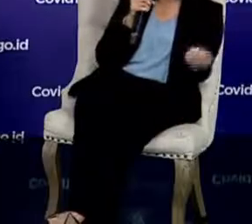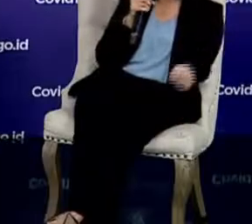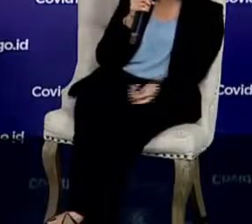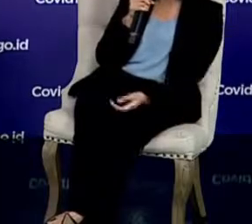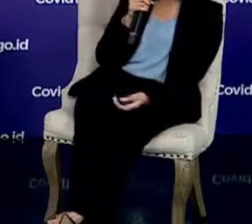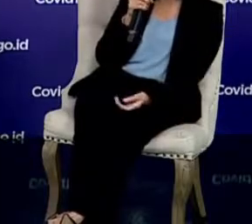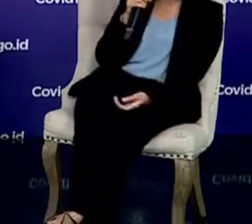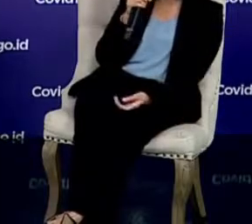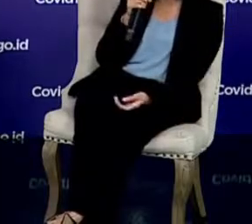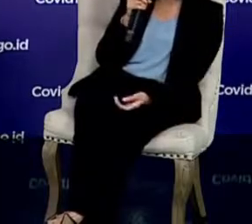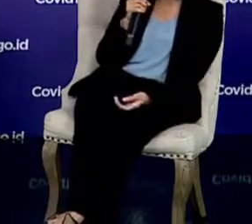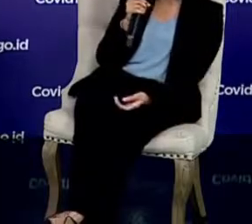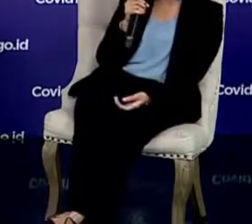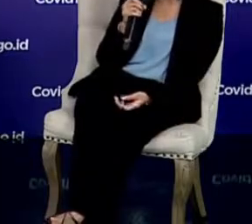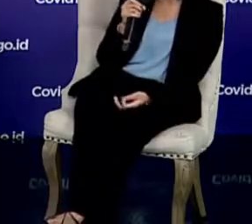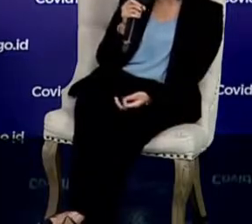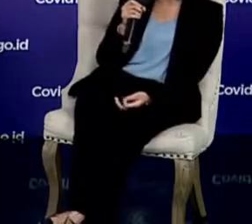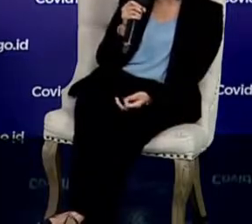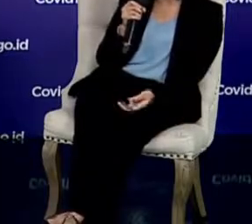Rumah kita.